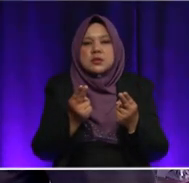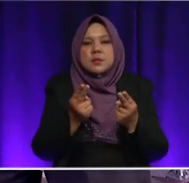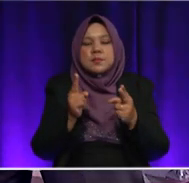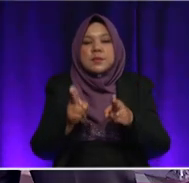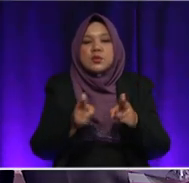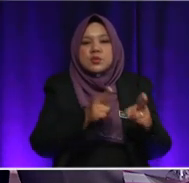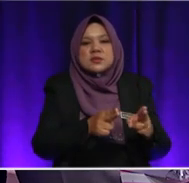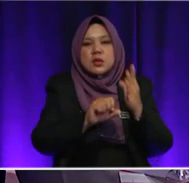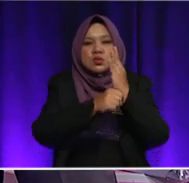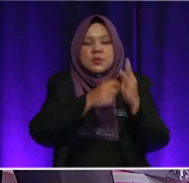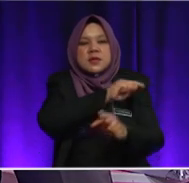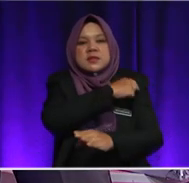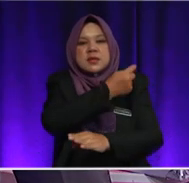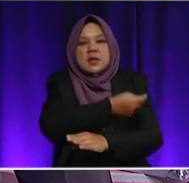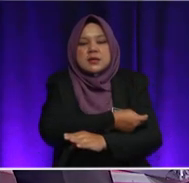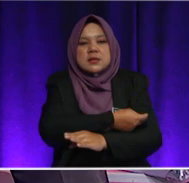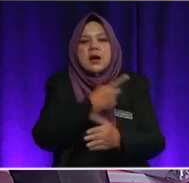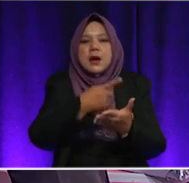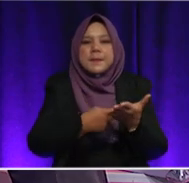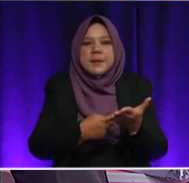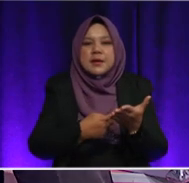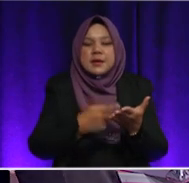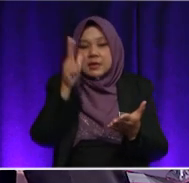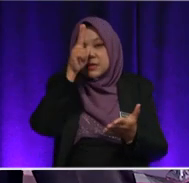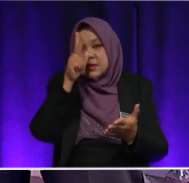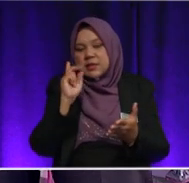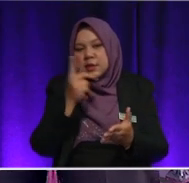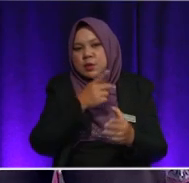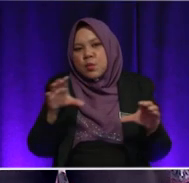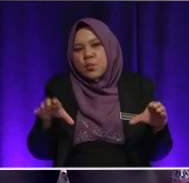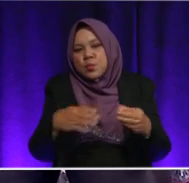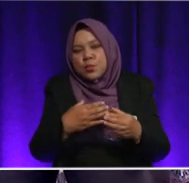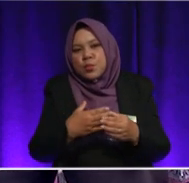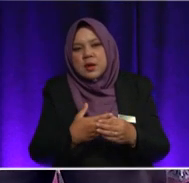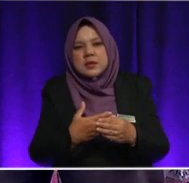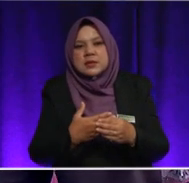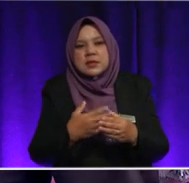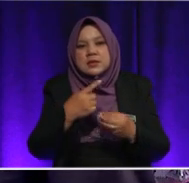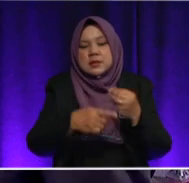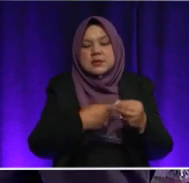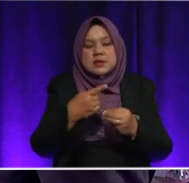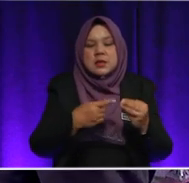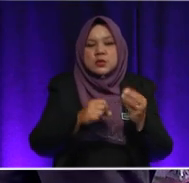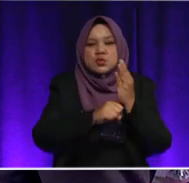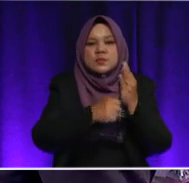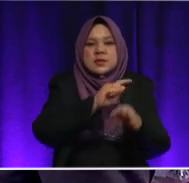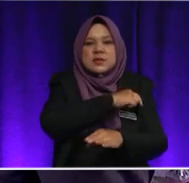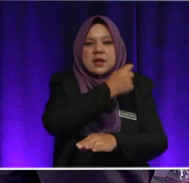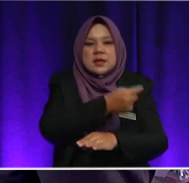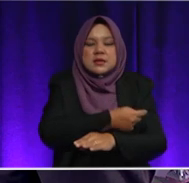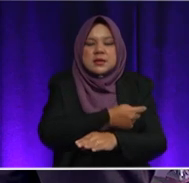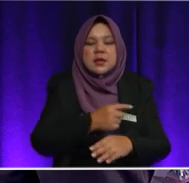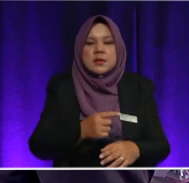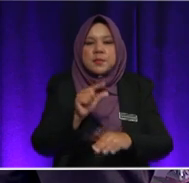New Apuse yang dijalankan oleh negara kita dan negara-negara luar tentang penggunaan sumber tenaga yang pertama adalah